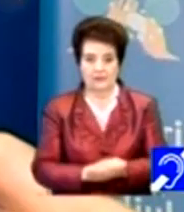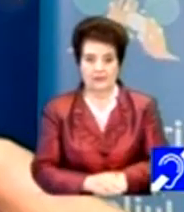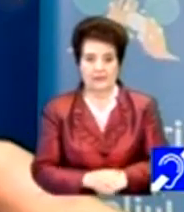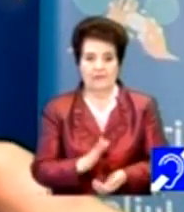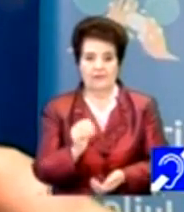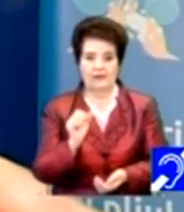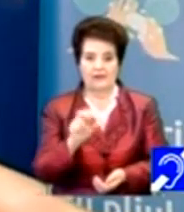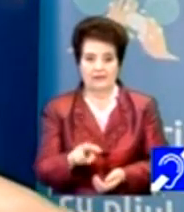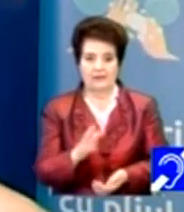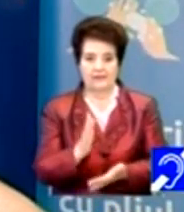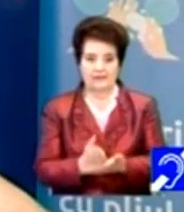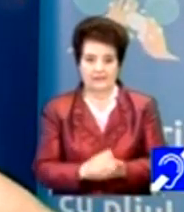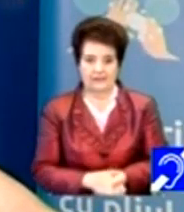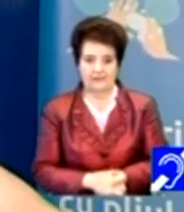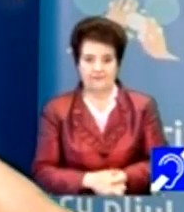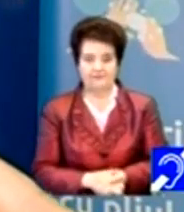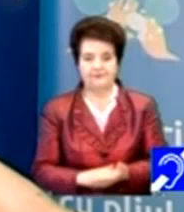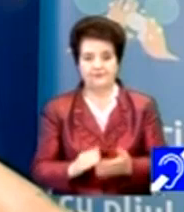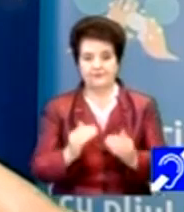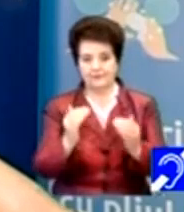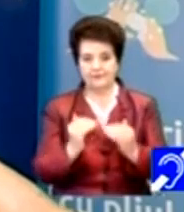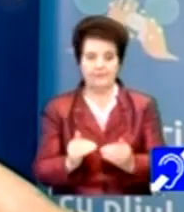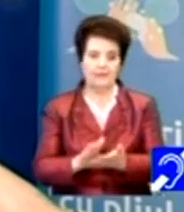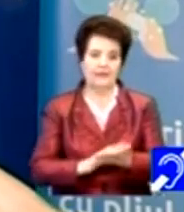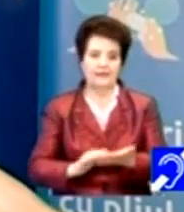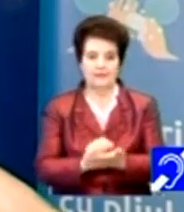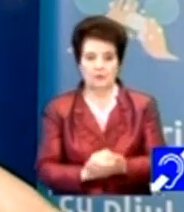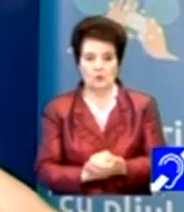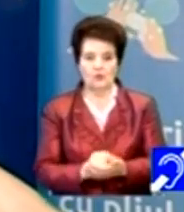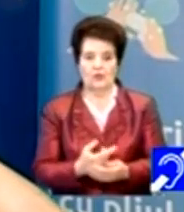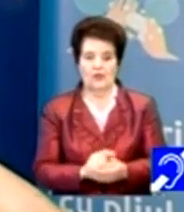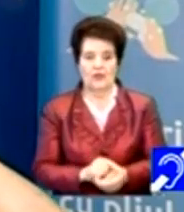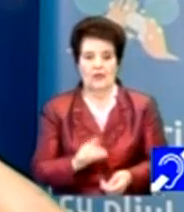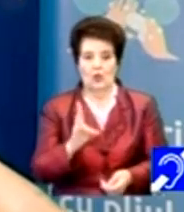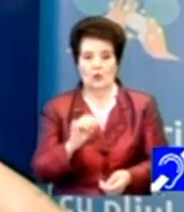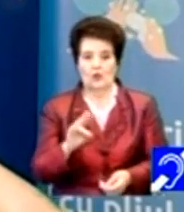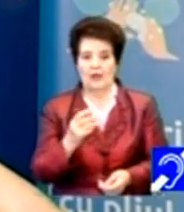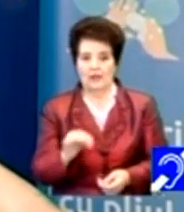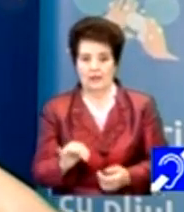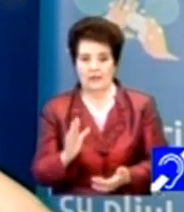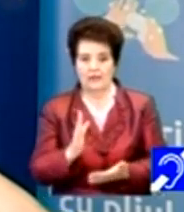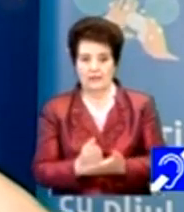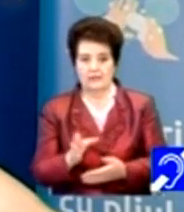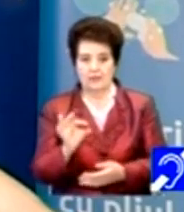antiviral, care deteriorează sau distrug, deformează acidul riponucleic, deci o